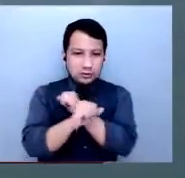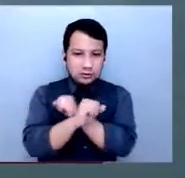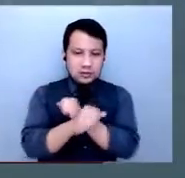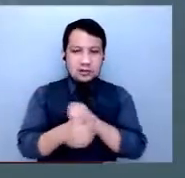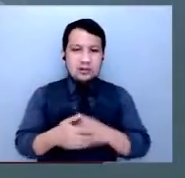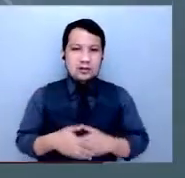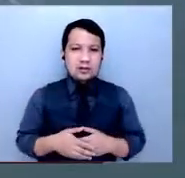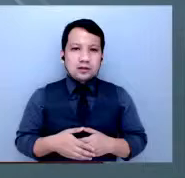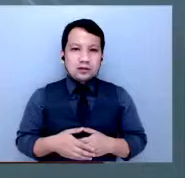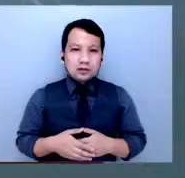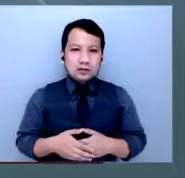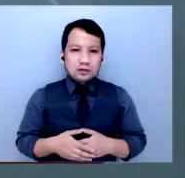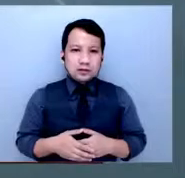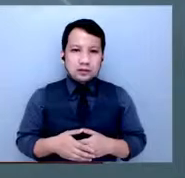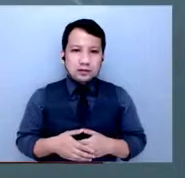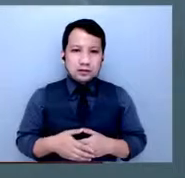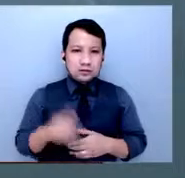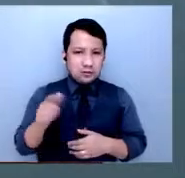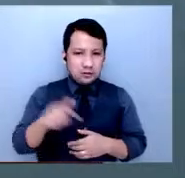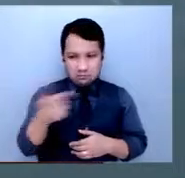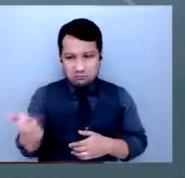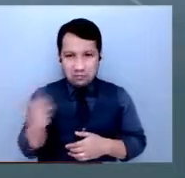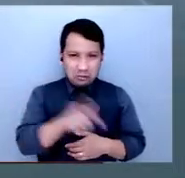Mm-hmm. Di ba? Halos babalik-baliktar nila